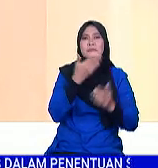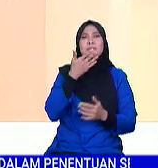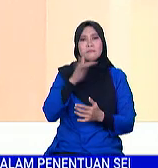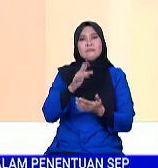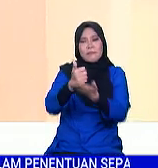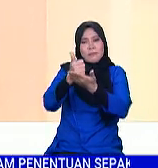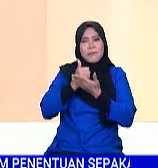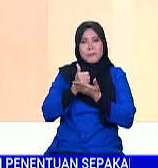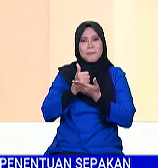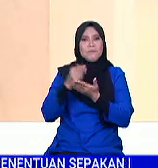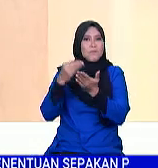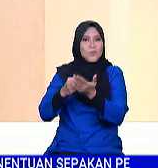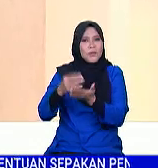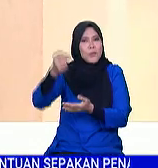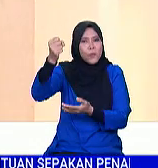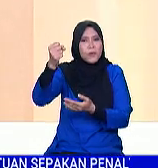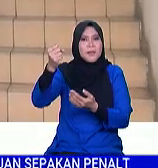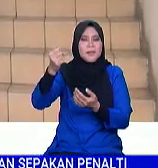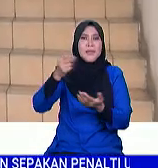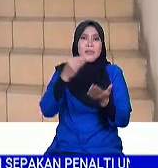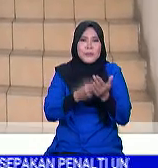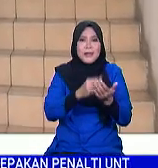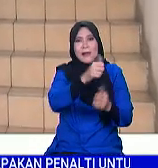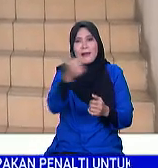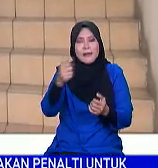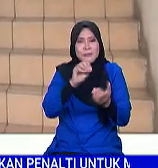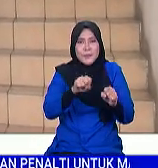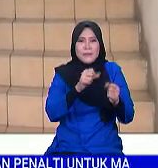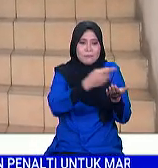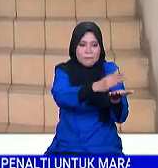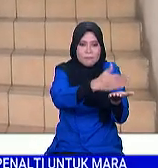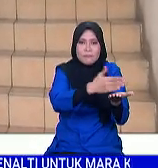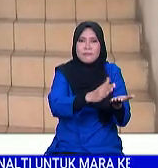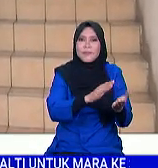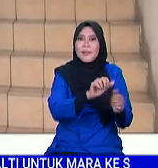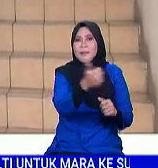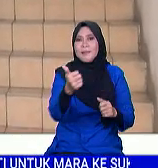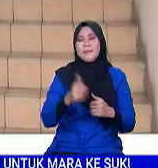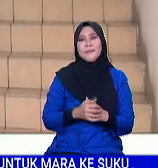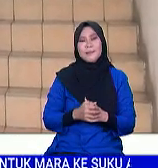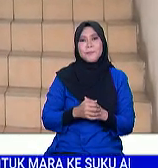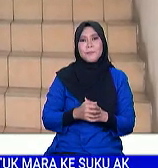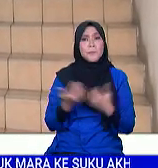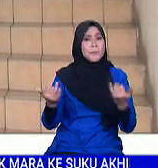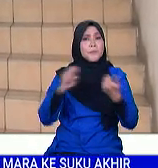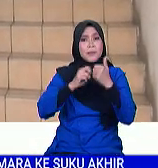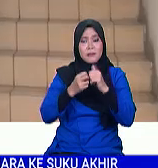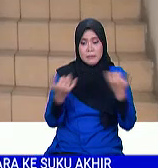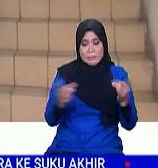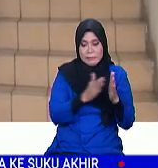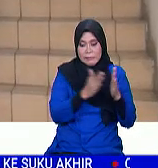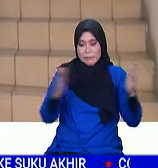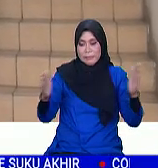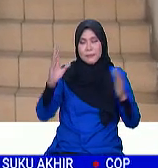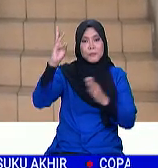dari segi pengaliran itu cash duit lebih Baiklah untuk kita yang sudah yang masalah sarankan dalam masa enam bulannya serasa